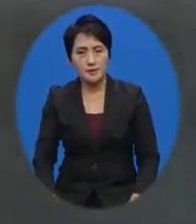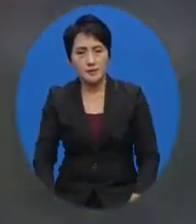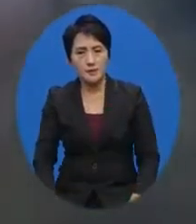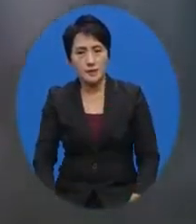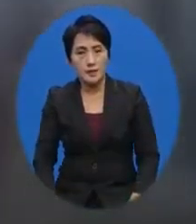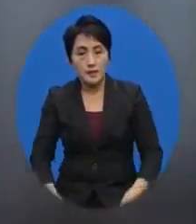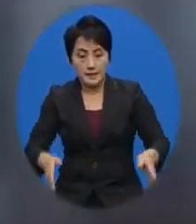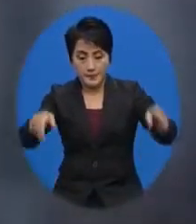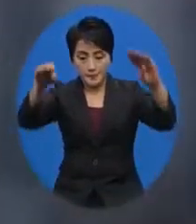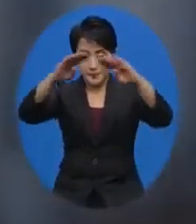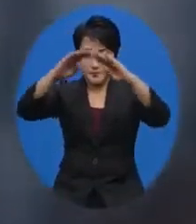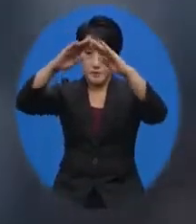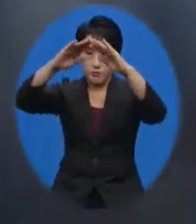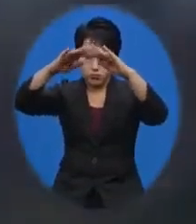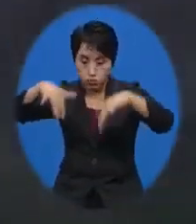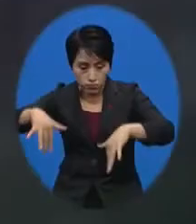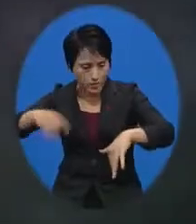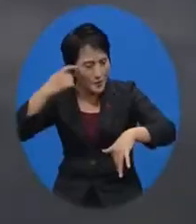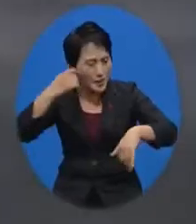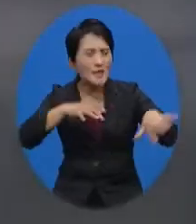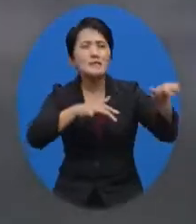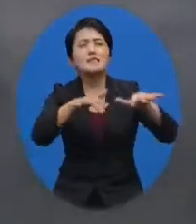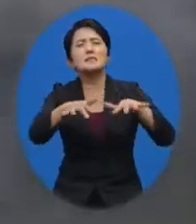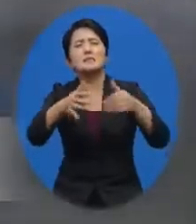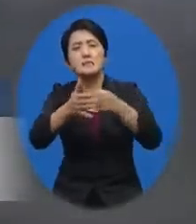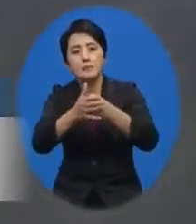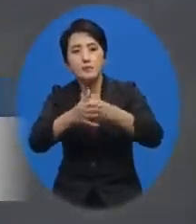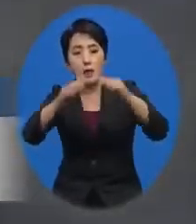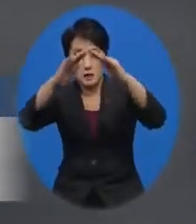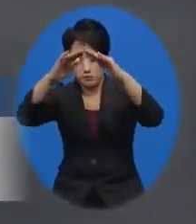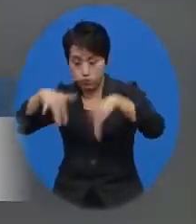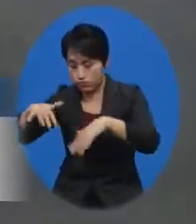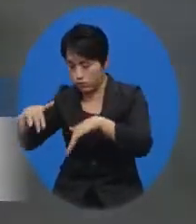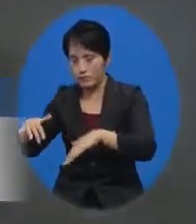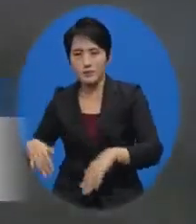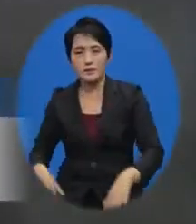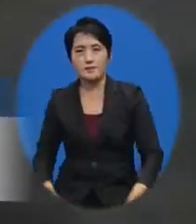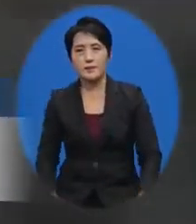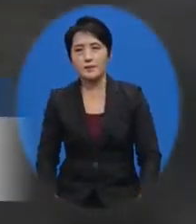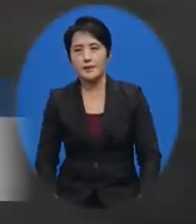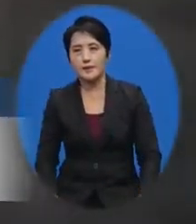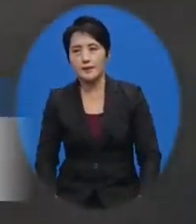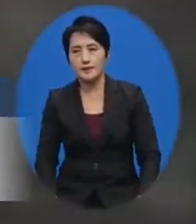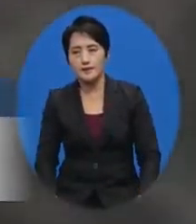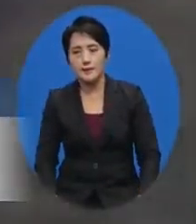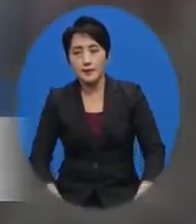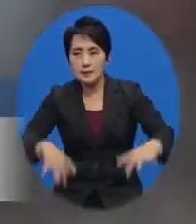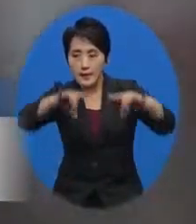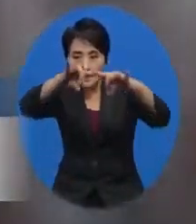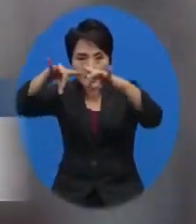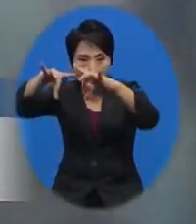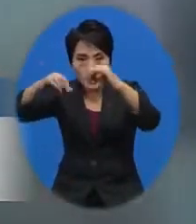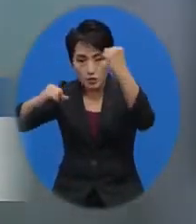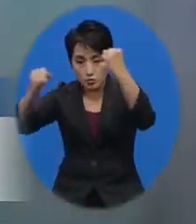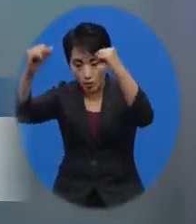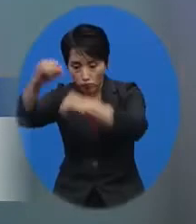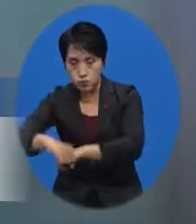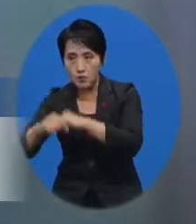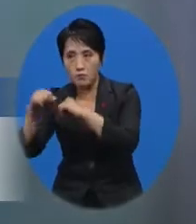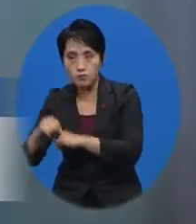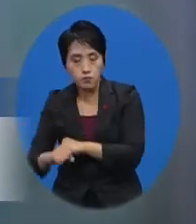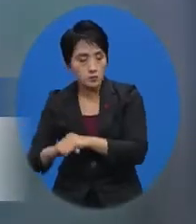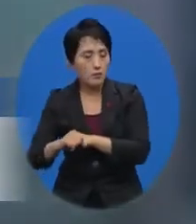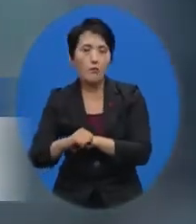지붕 처마도 맥없이 무너졌습니다. Se cayeron unos cables de electricidad. Allí se ve